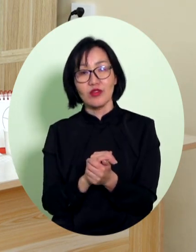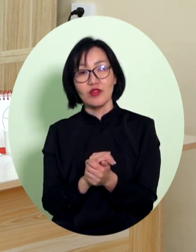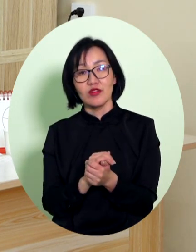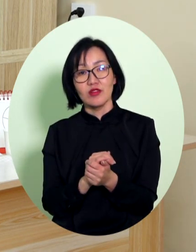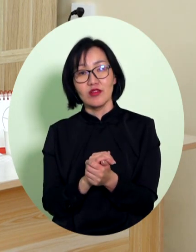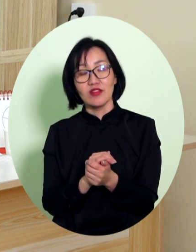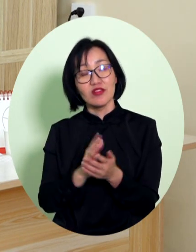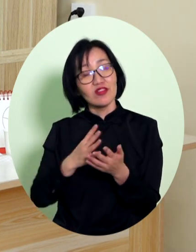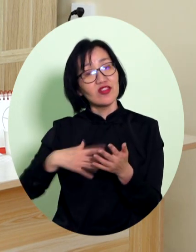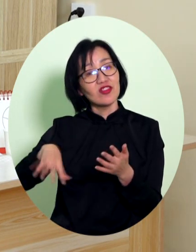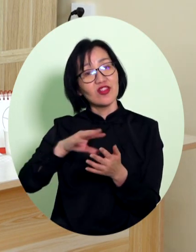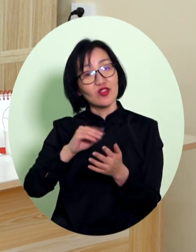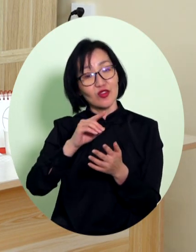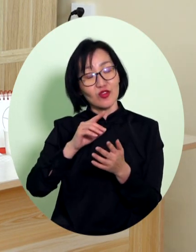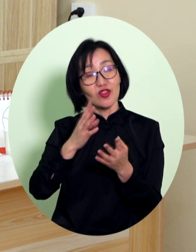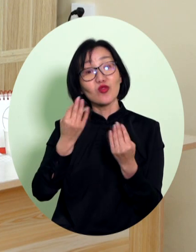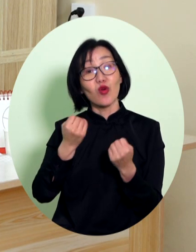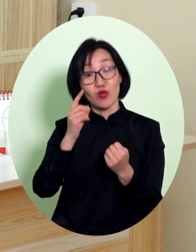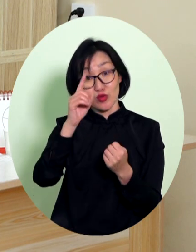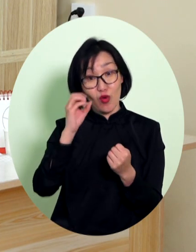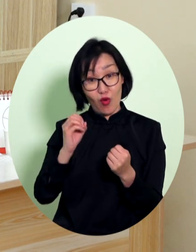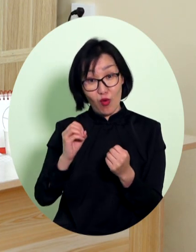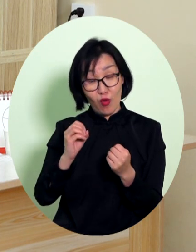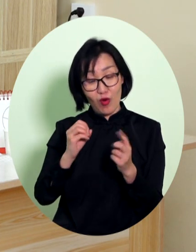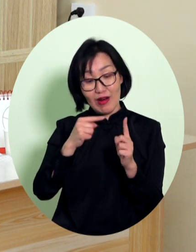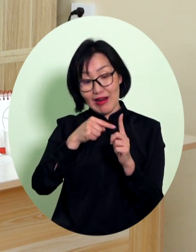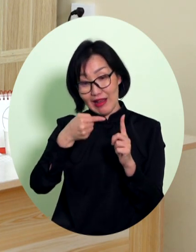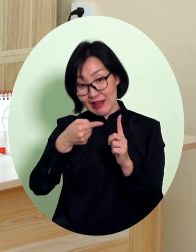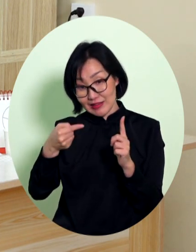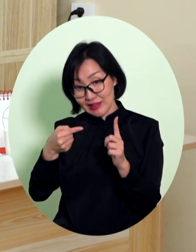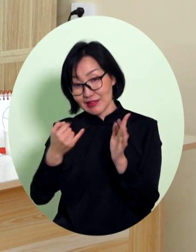Тэгвэл нийт 100%-асаа